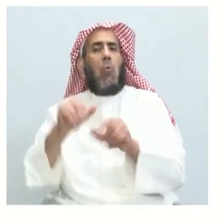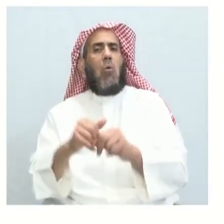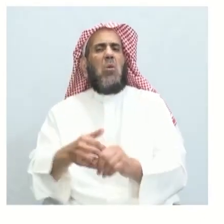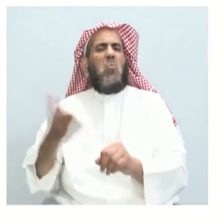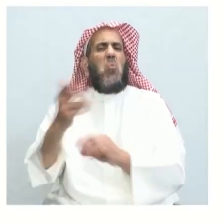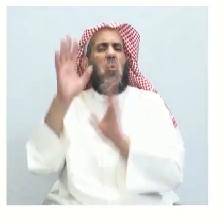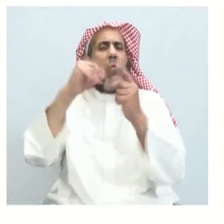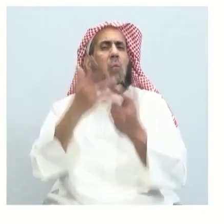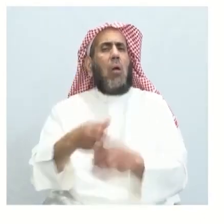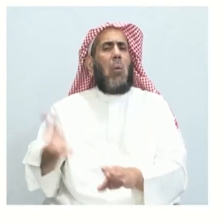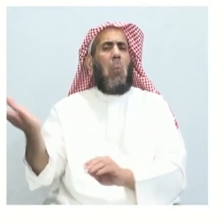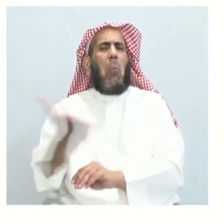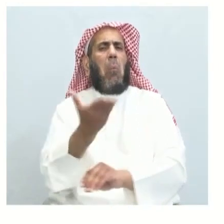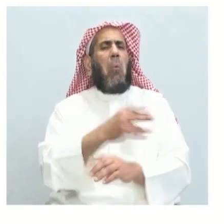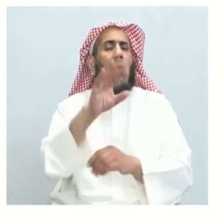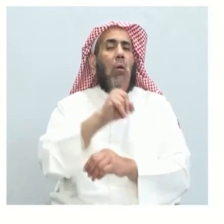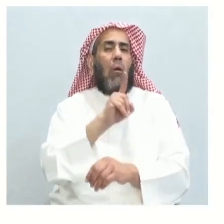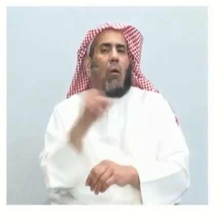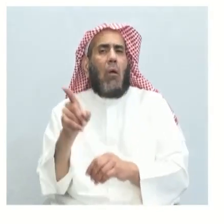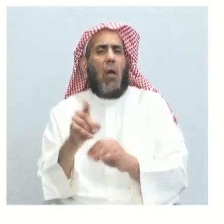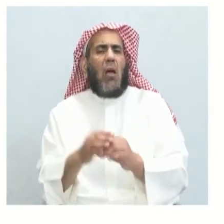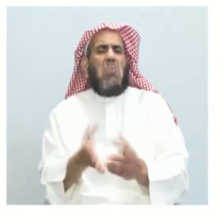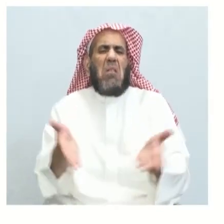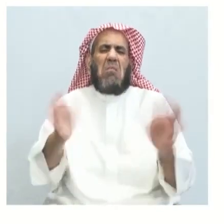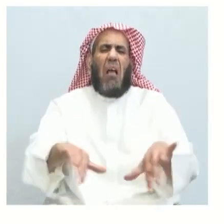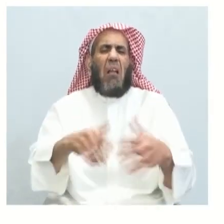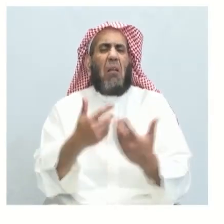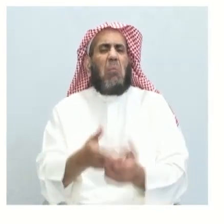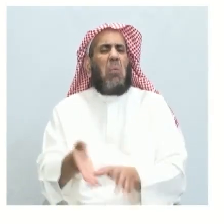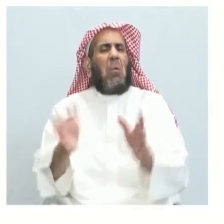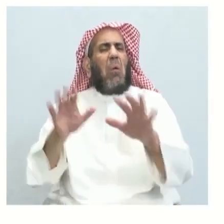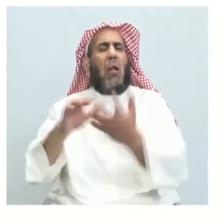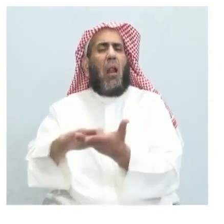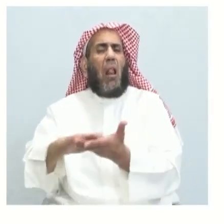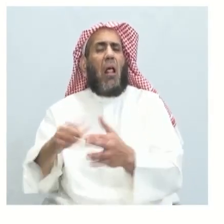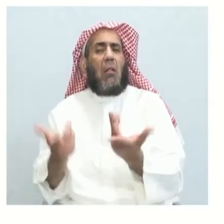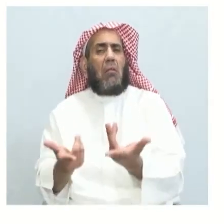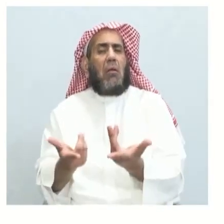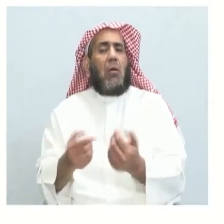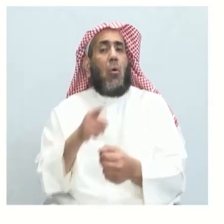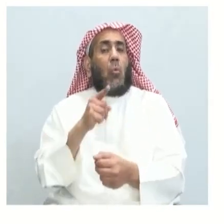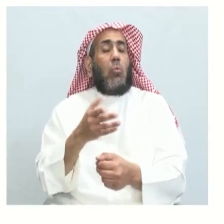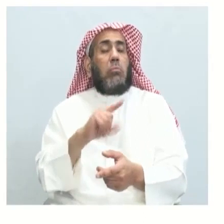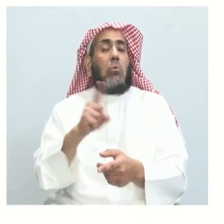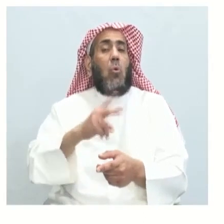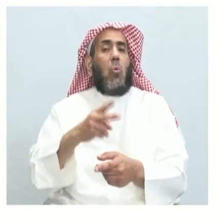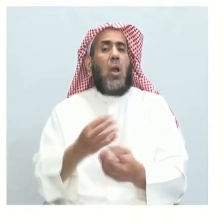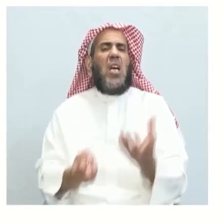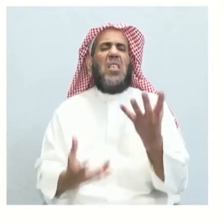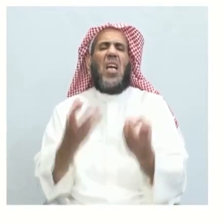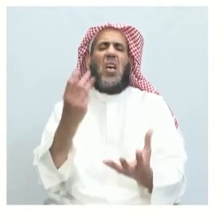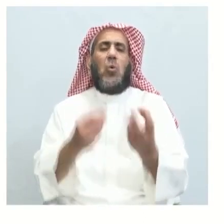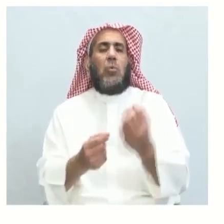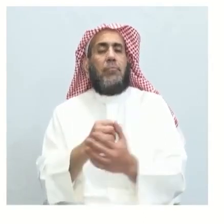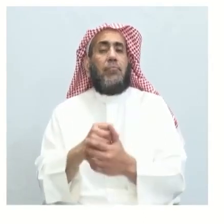تقطعوا نخلا ما الفائده من قطعه فهذا في من التخريب ومن دمار الارض بل هي الاعمار للارض ولا تحرقوه كذلك